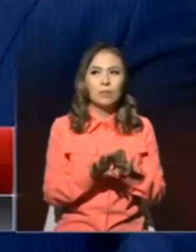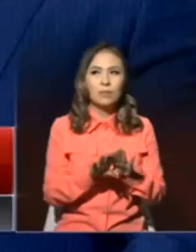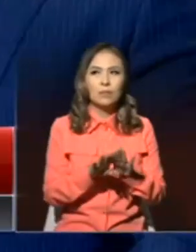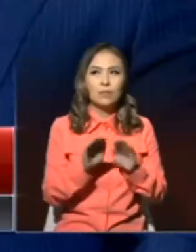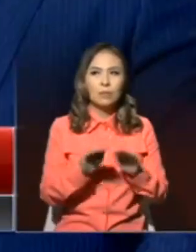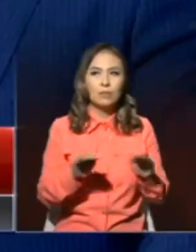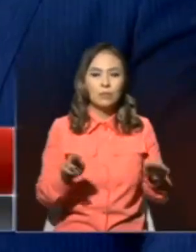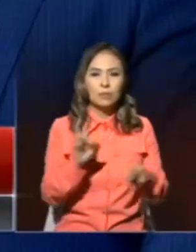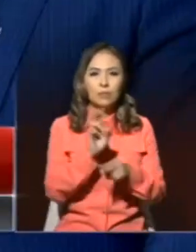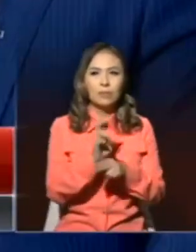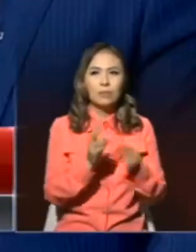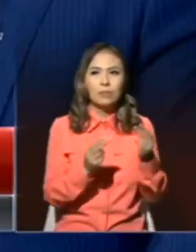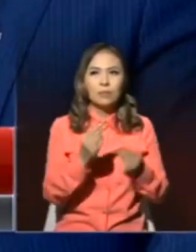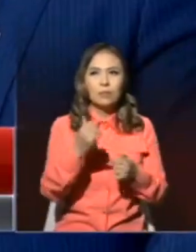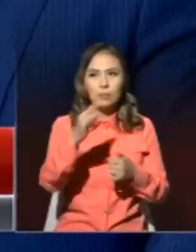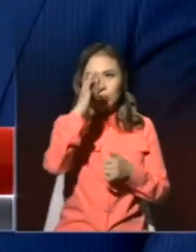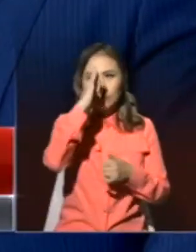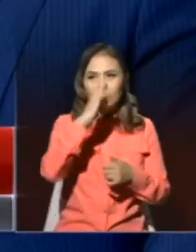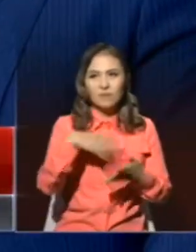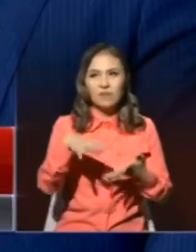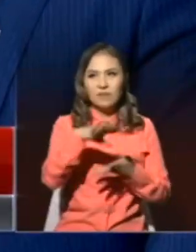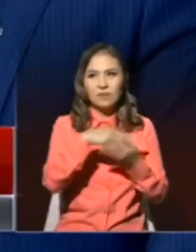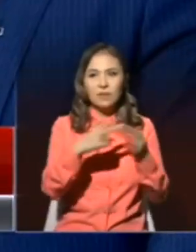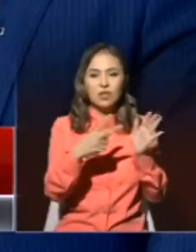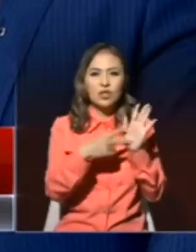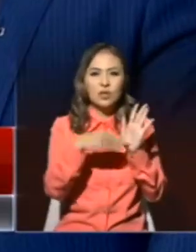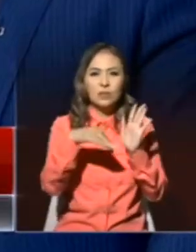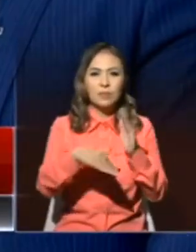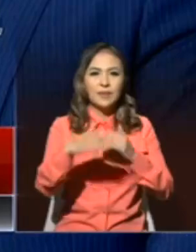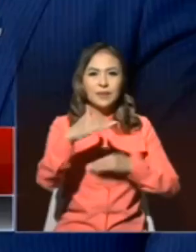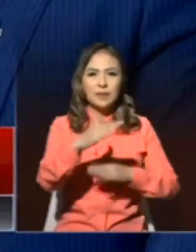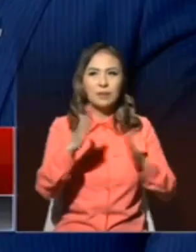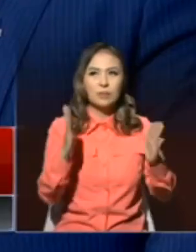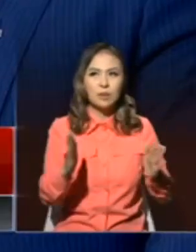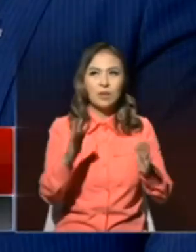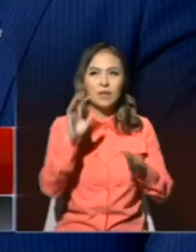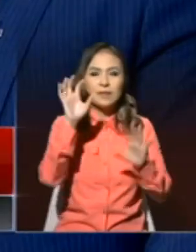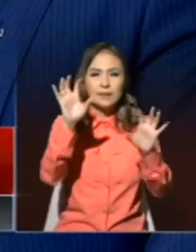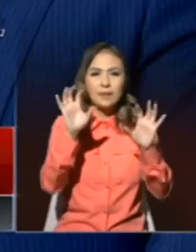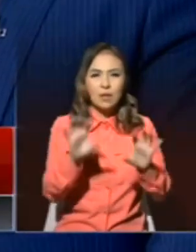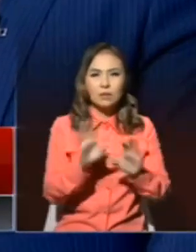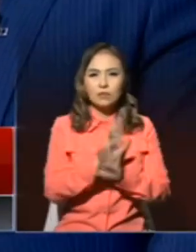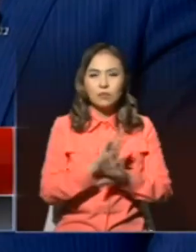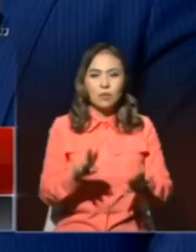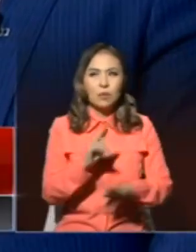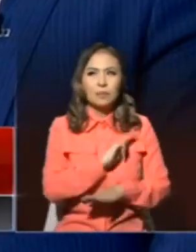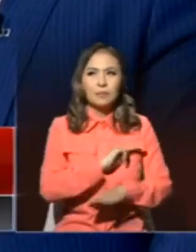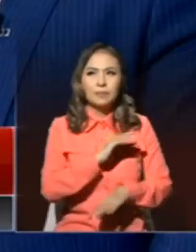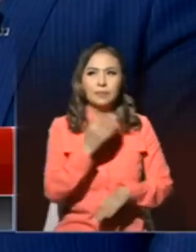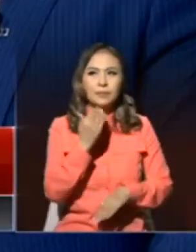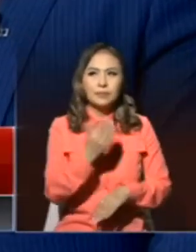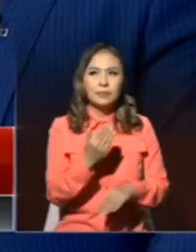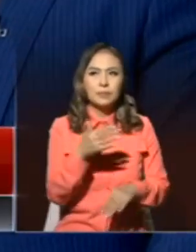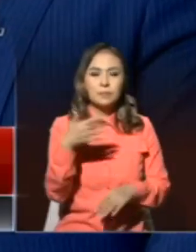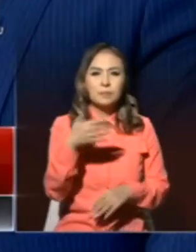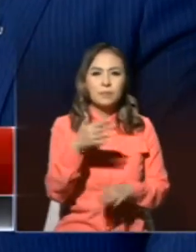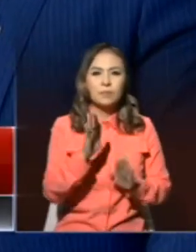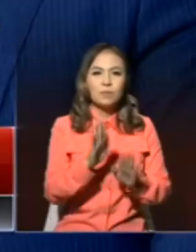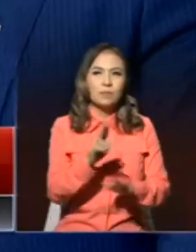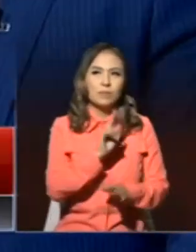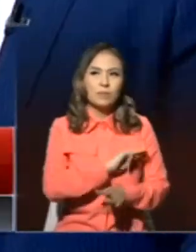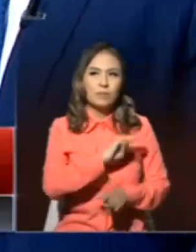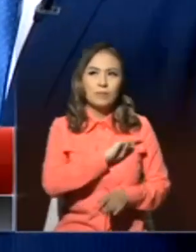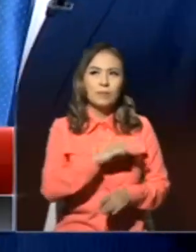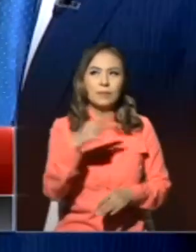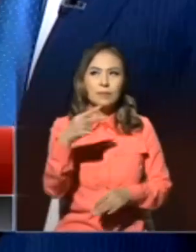Бізде қазір Қазақстан бойынша негіз 7 мың терминал тұр заң жүзінде жұмыс істеп тұрған заң аясында. Бірақ соның 5 мың ғана жұмыс істейді, 2